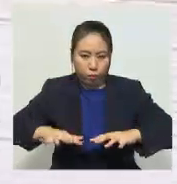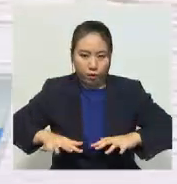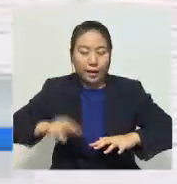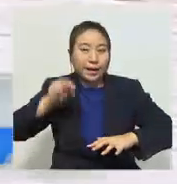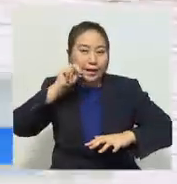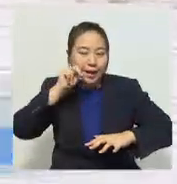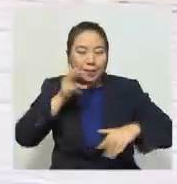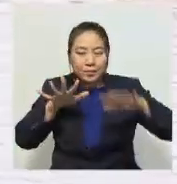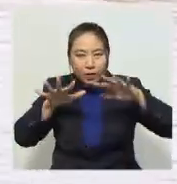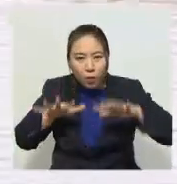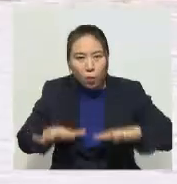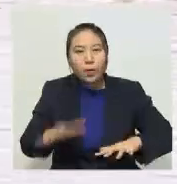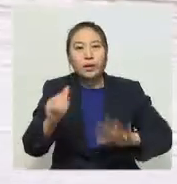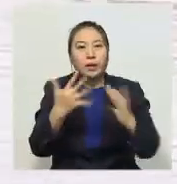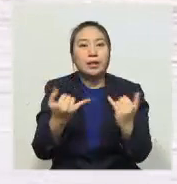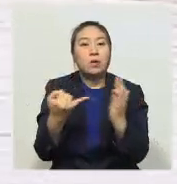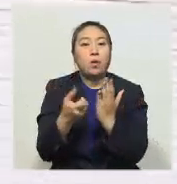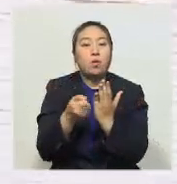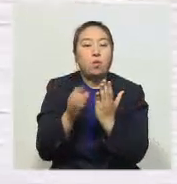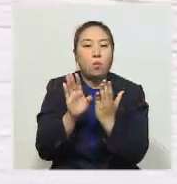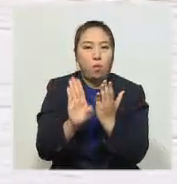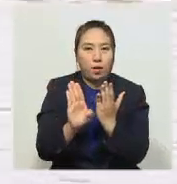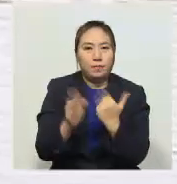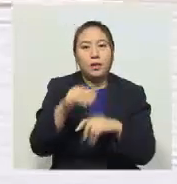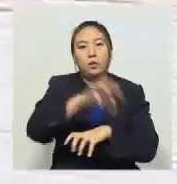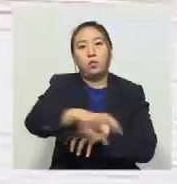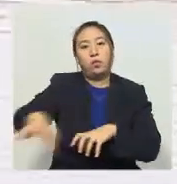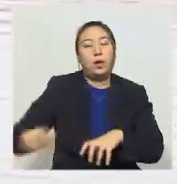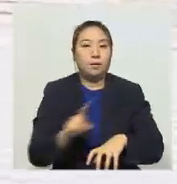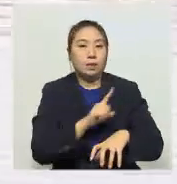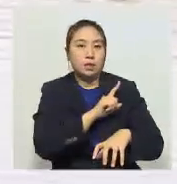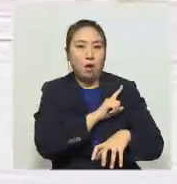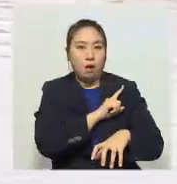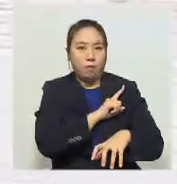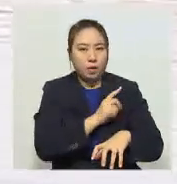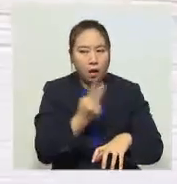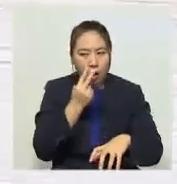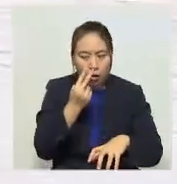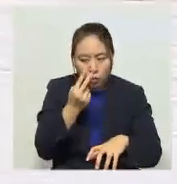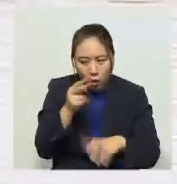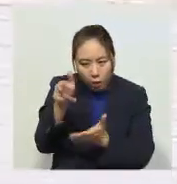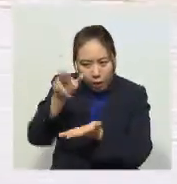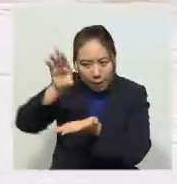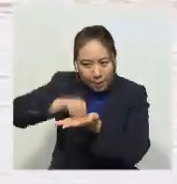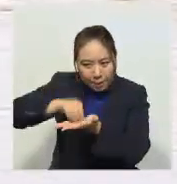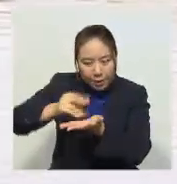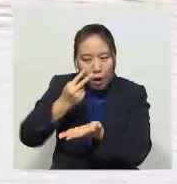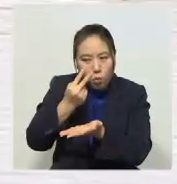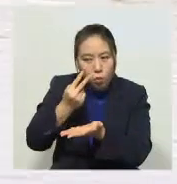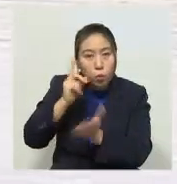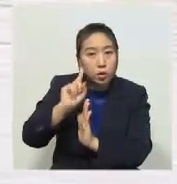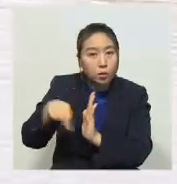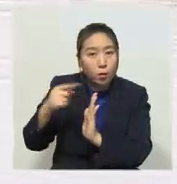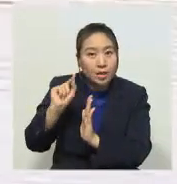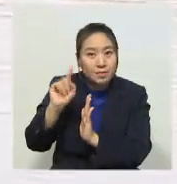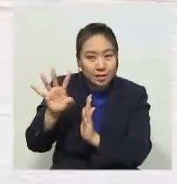ามไปด้วยแต่ทั้งนี้นะคะทางจังหวัดอุบลราชธานีเองรวมถึงหน่วยงานที่เกี่ยวข้องยังคงเฝ้าติดตามสถานการณ์ตลอด24ชั่วโมงพร้อมที่จะให้